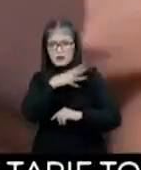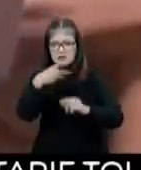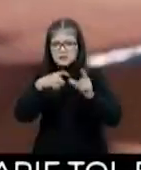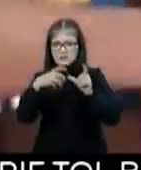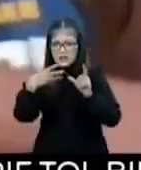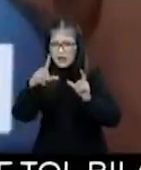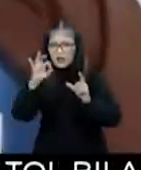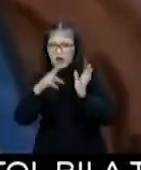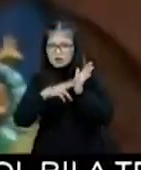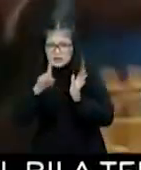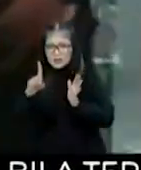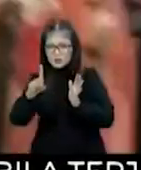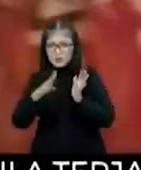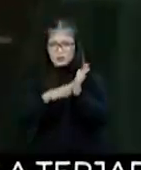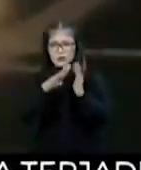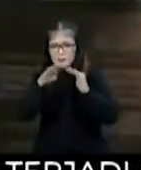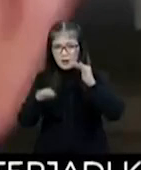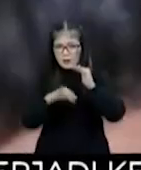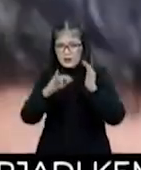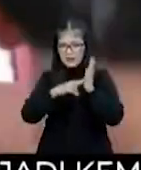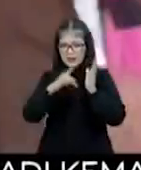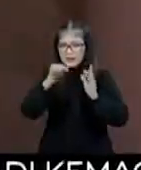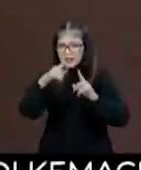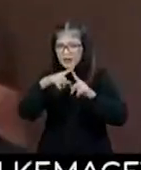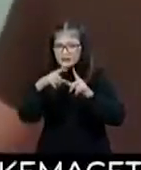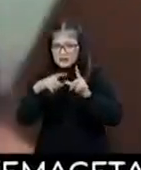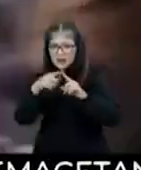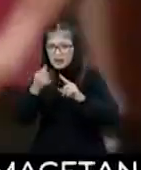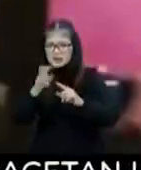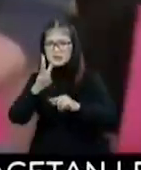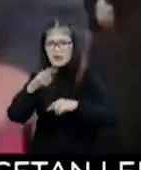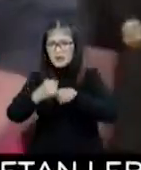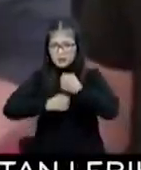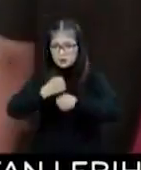Indra Sari Wisnuwardana dan 3 petinggi perusahaan minyak goreng menjadi tersangka dan